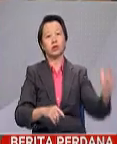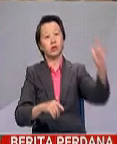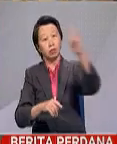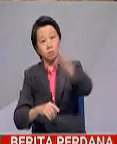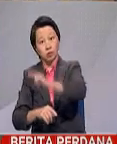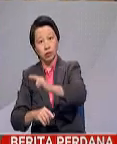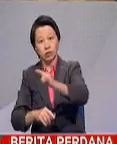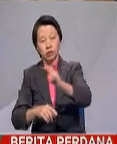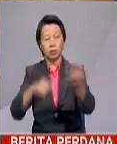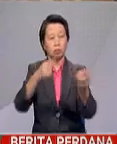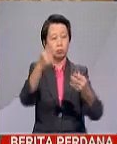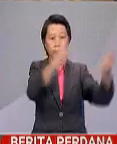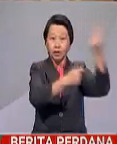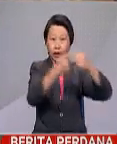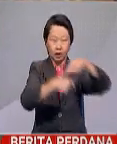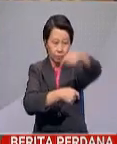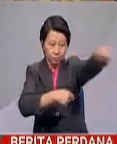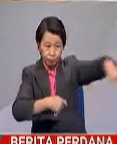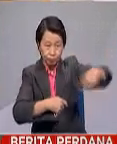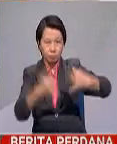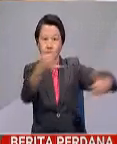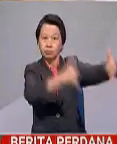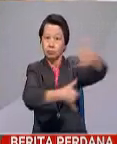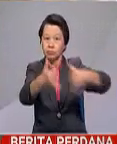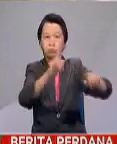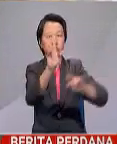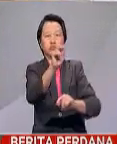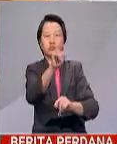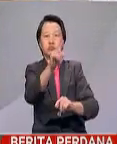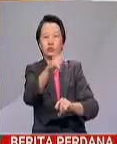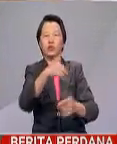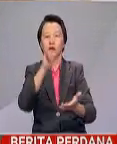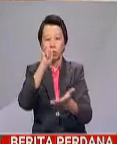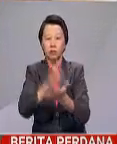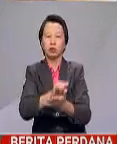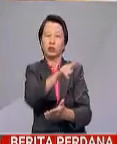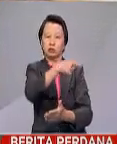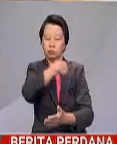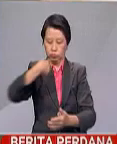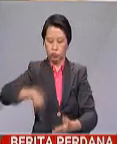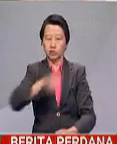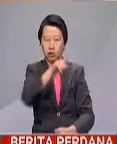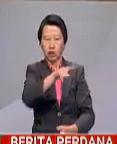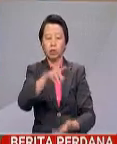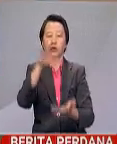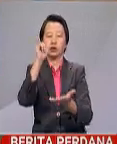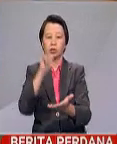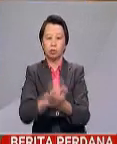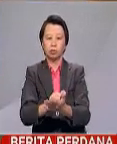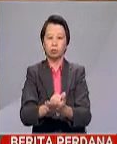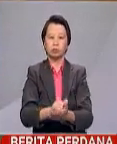sebagai domestik turis. Ini satu langkah yang